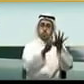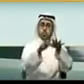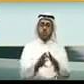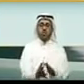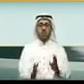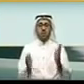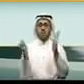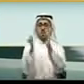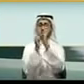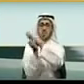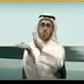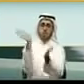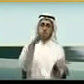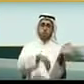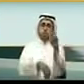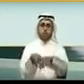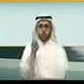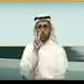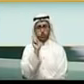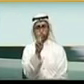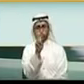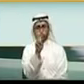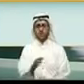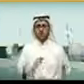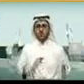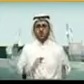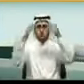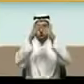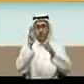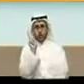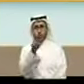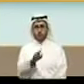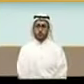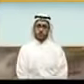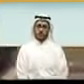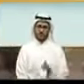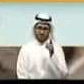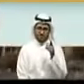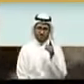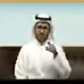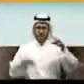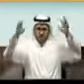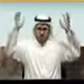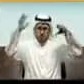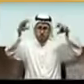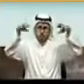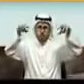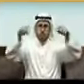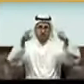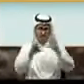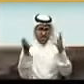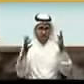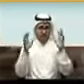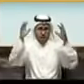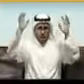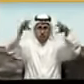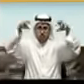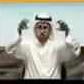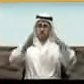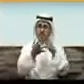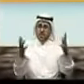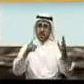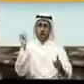المنازل وجسور المشاة في الجزيرة. تابع. نشرت صيون انهيارات أرضية ناجمة عن